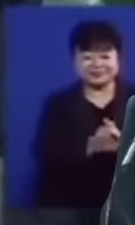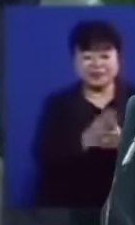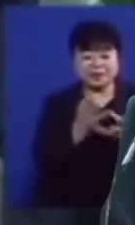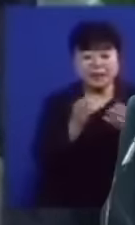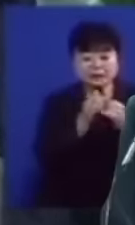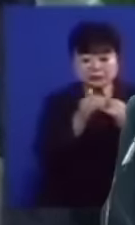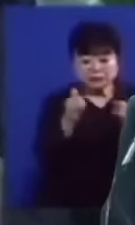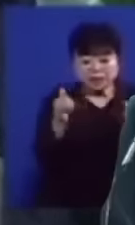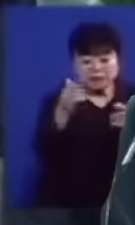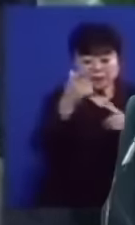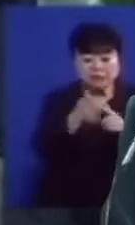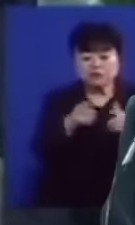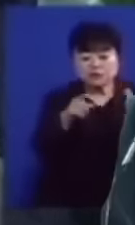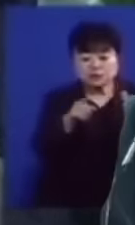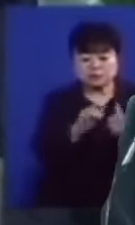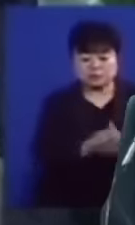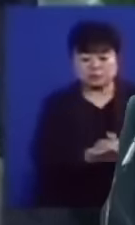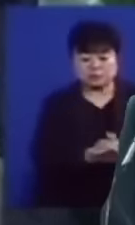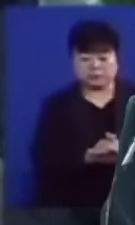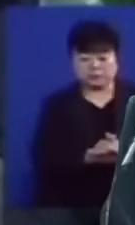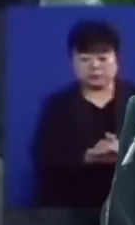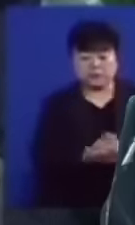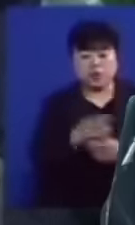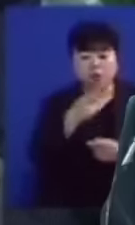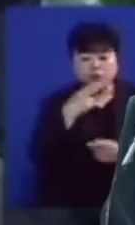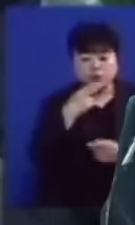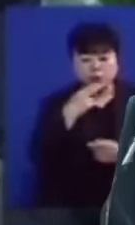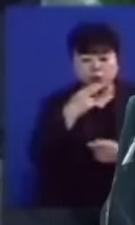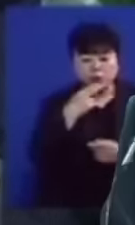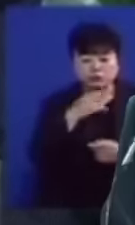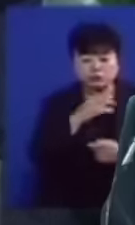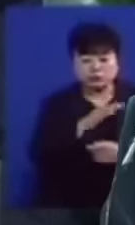많은 사람들이 예수님을 믿지 않고도 잘 사는데